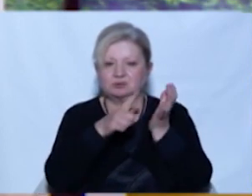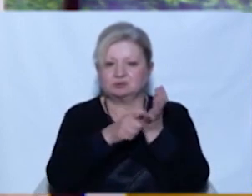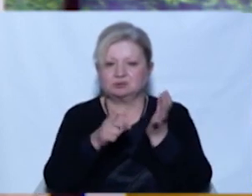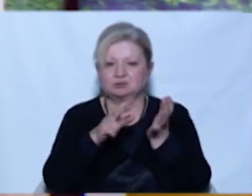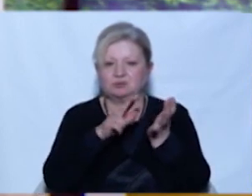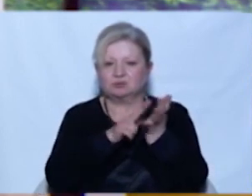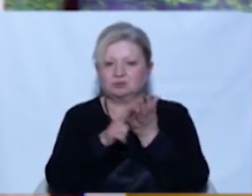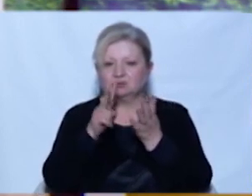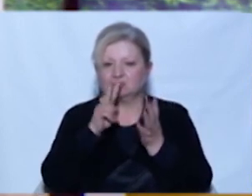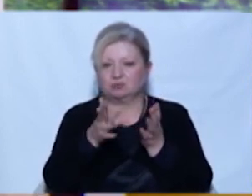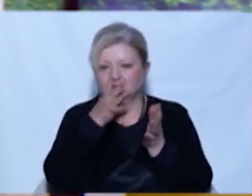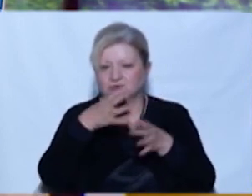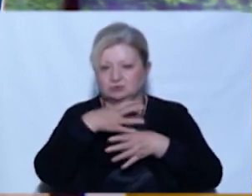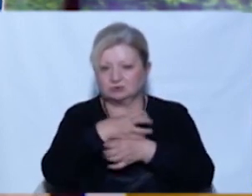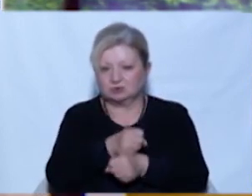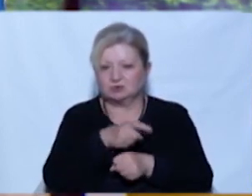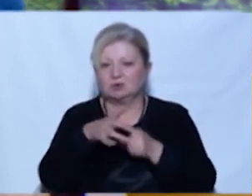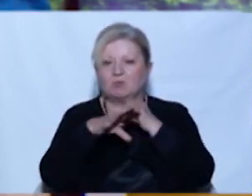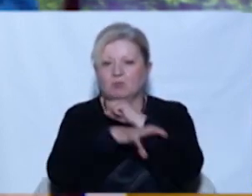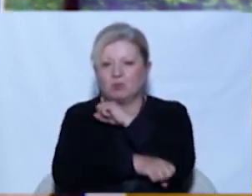1782 წელი და საბოლოოდ